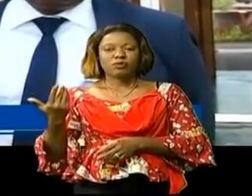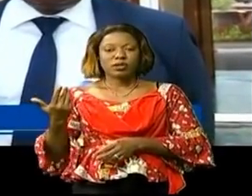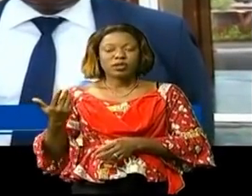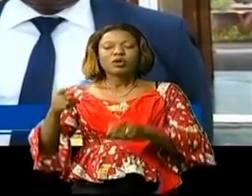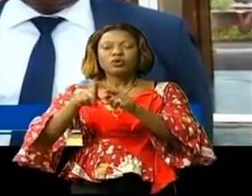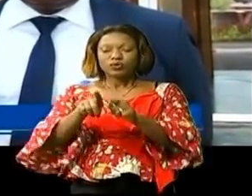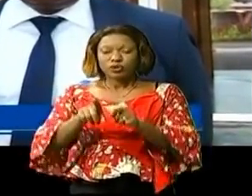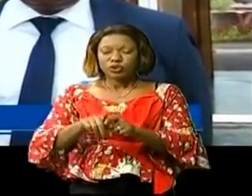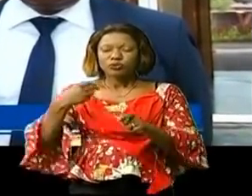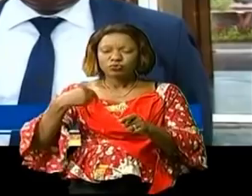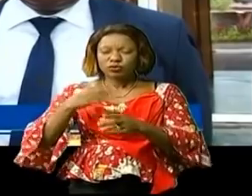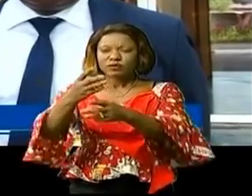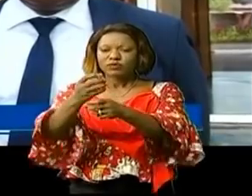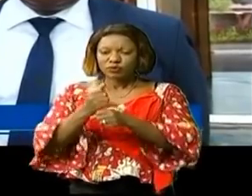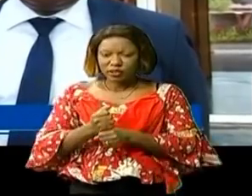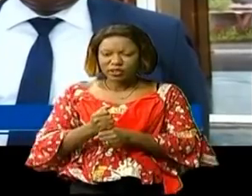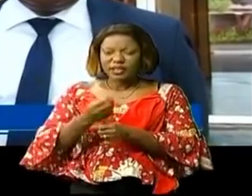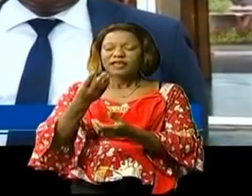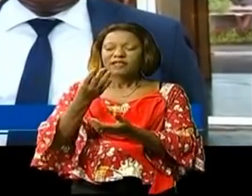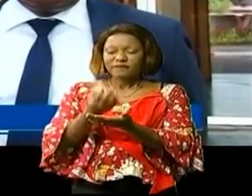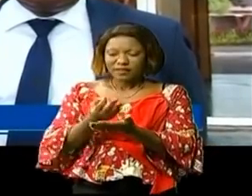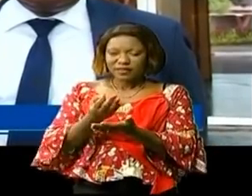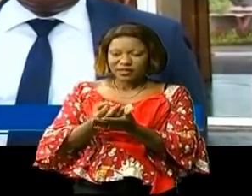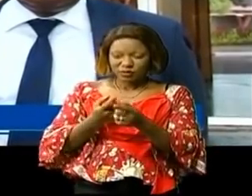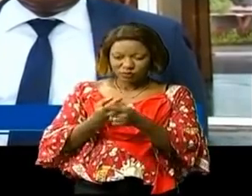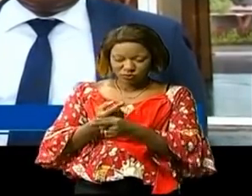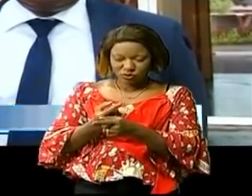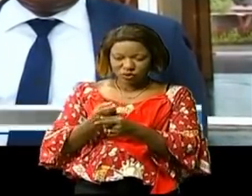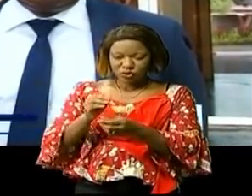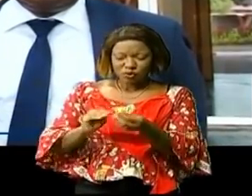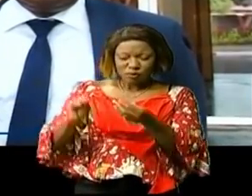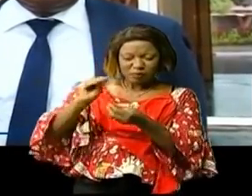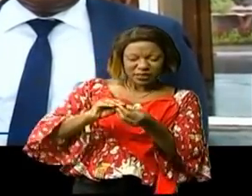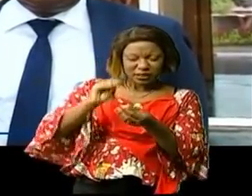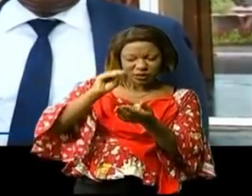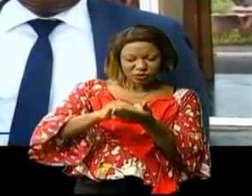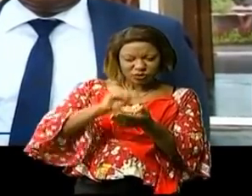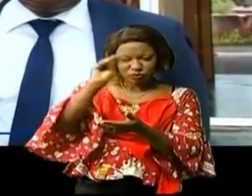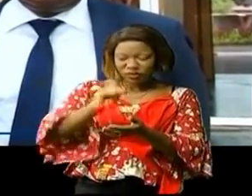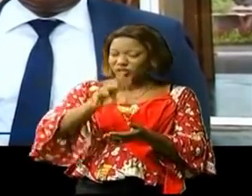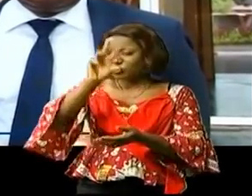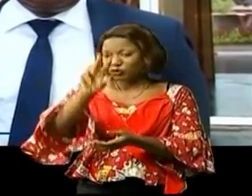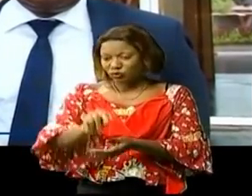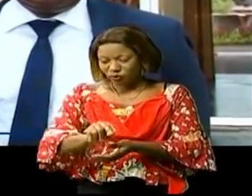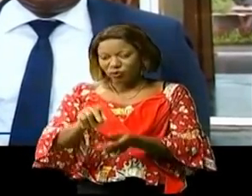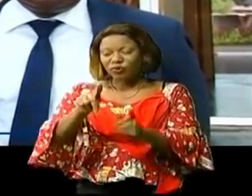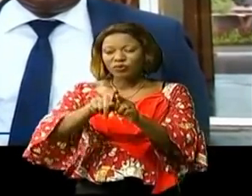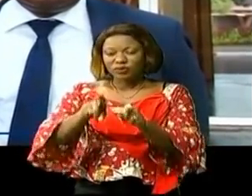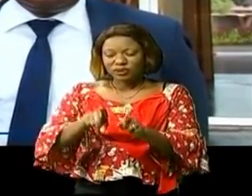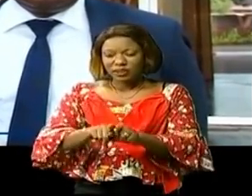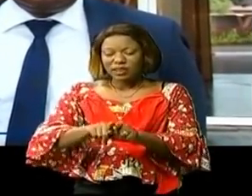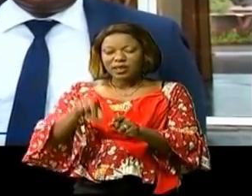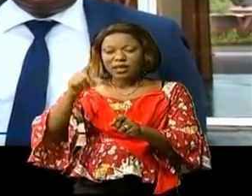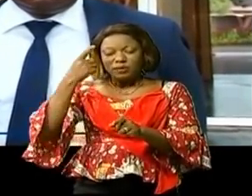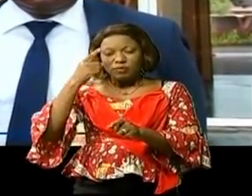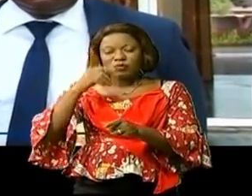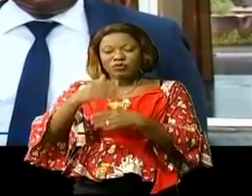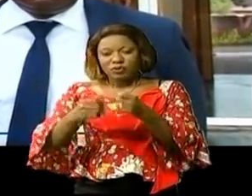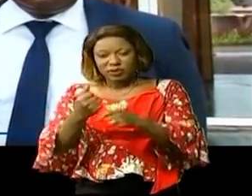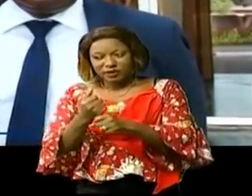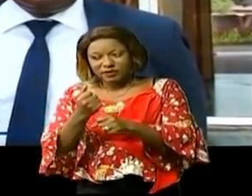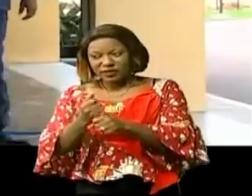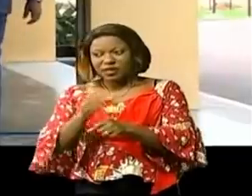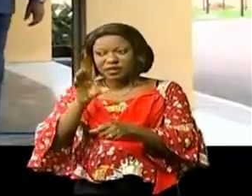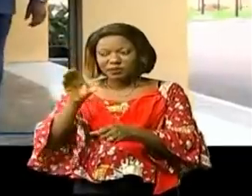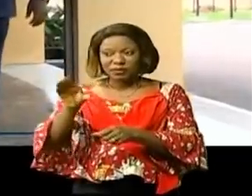venons d'obtenir, donc le taux d'intérêt a été revu au même titre que les taux d'intérêt appliqués localement par les banques